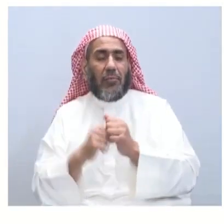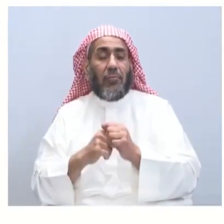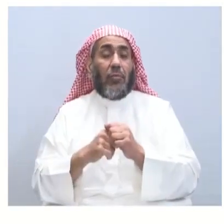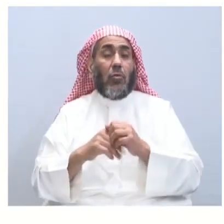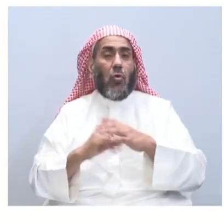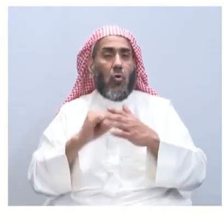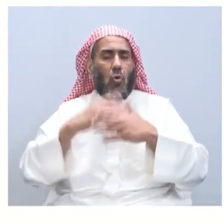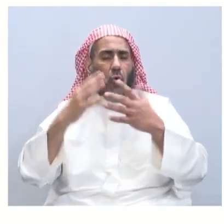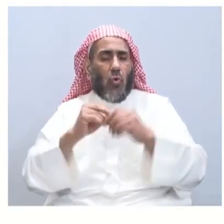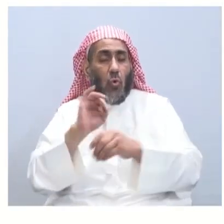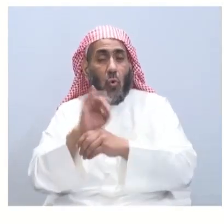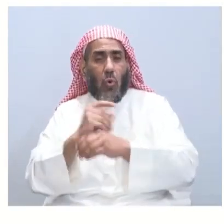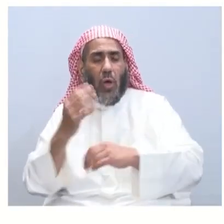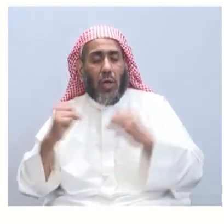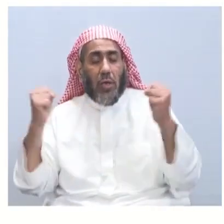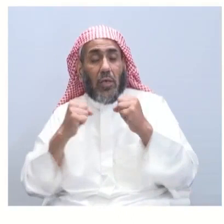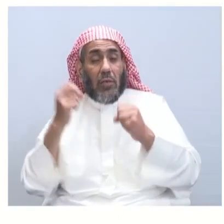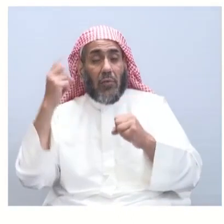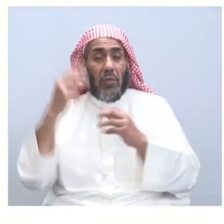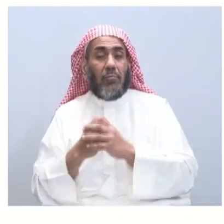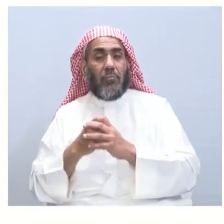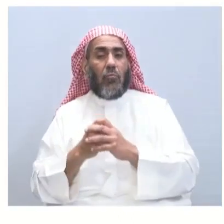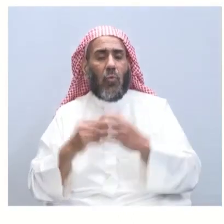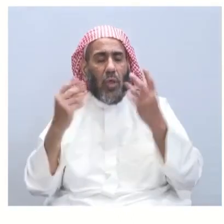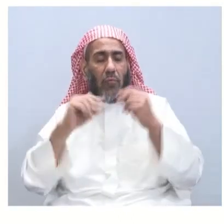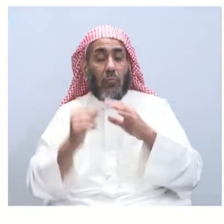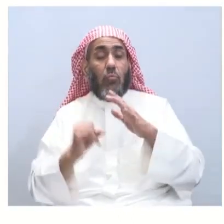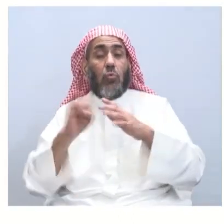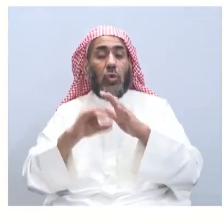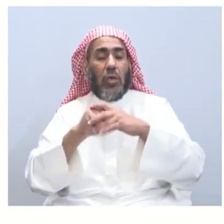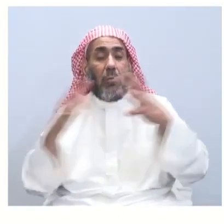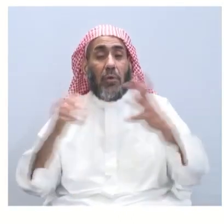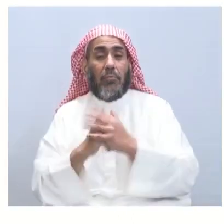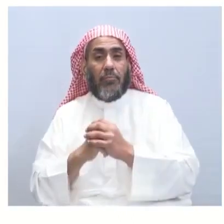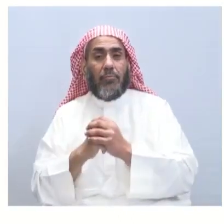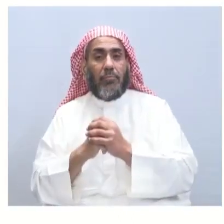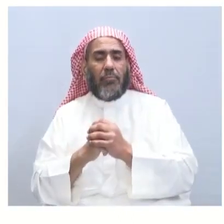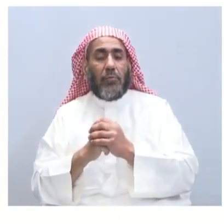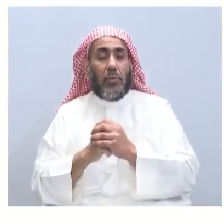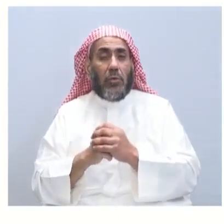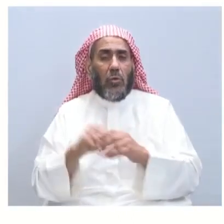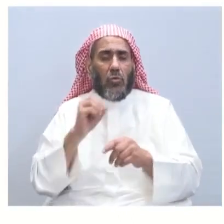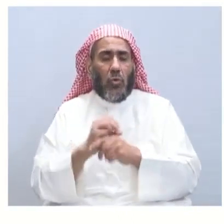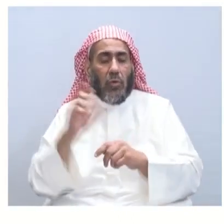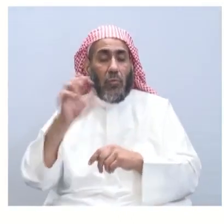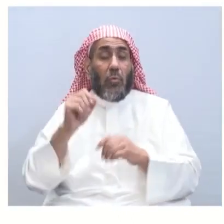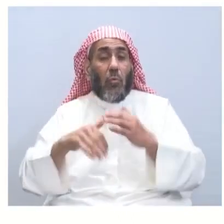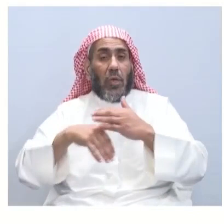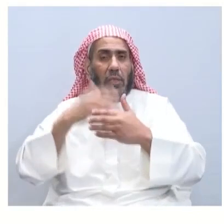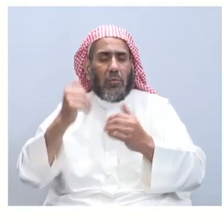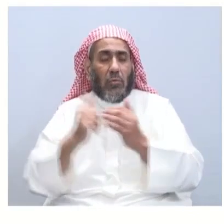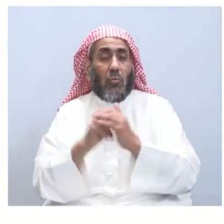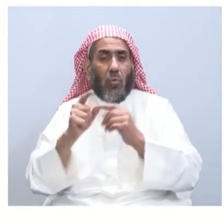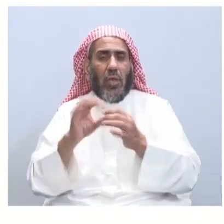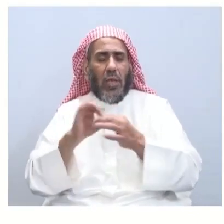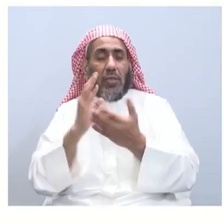العصر النوادي الادبيه ترعى النشاط الفكري والثقافي في المدن الكبيره و تعرف بالدبا وانتاجهم وتطوره